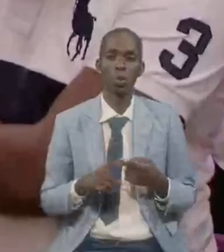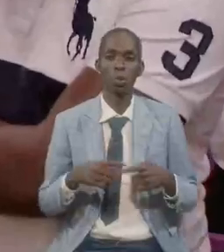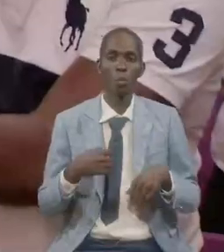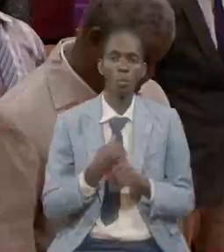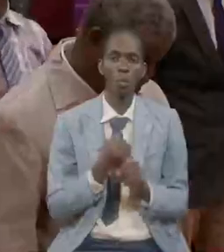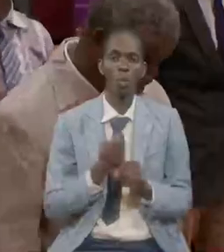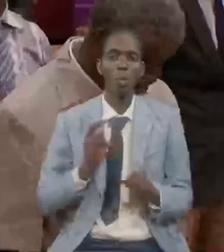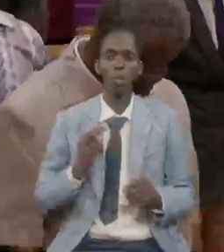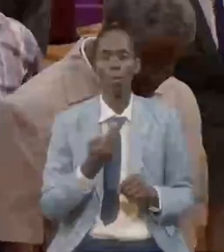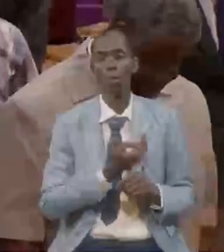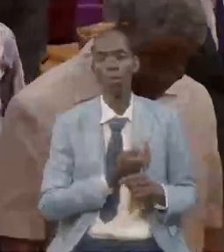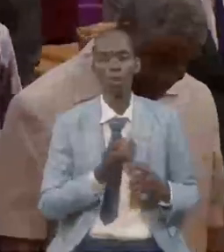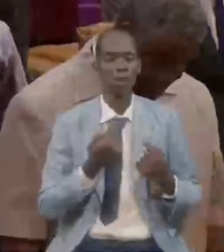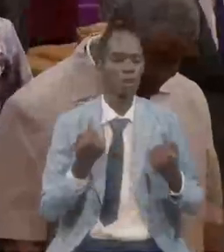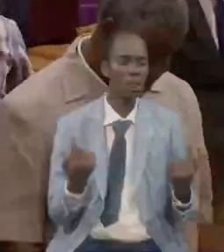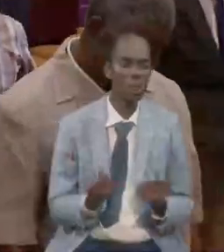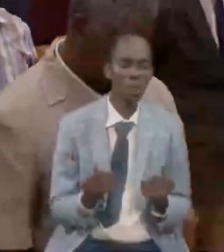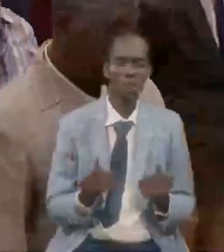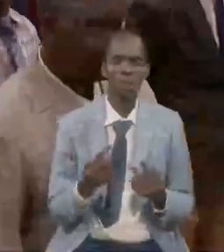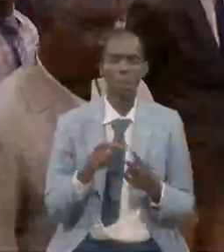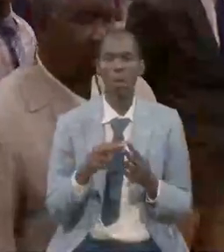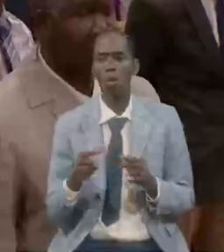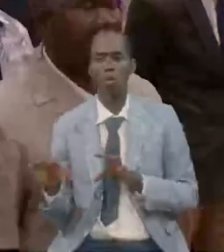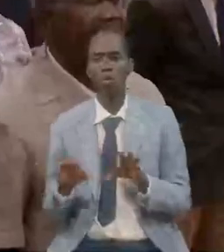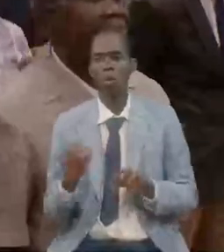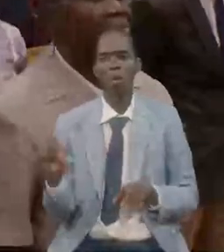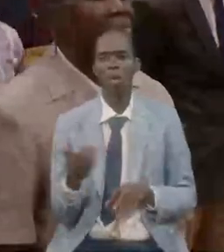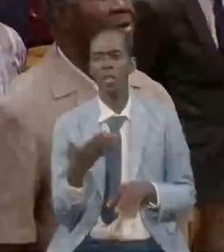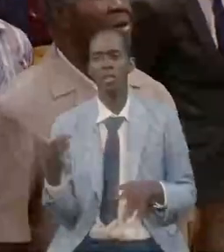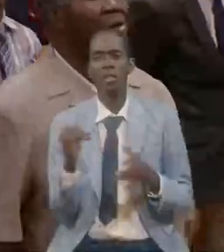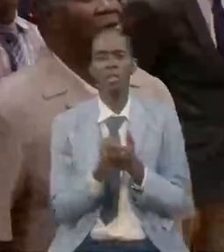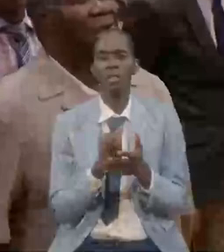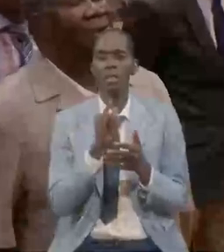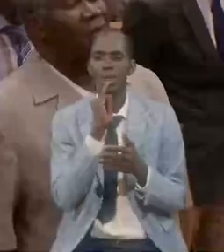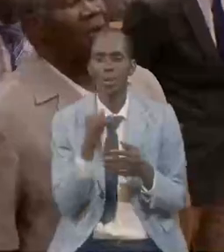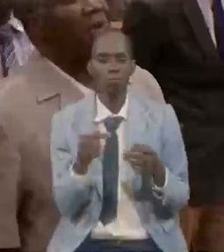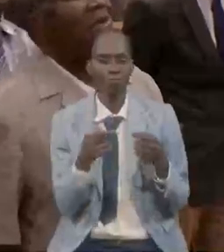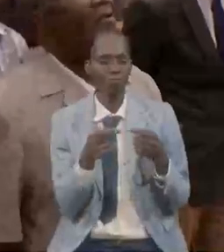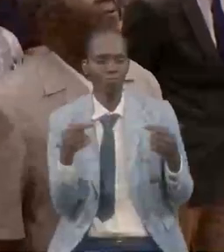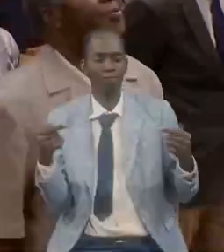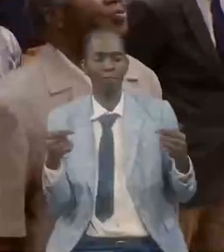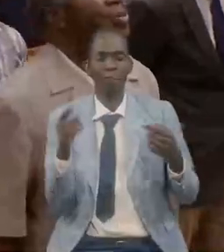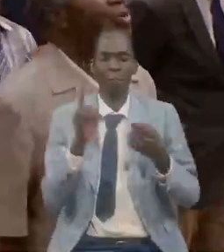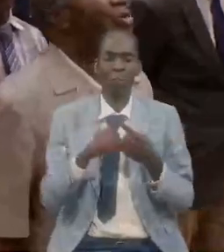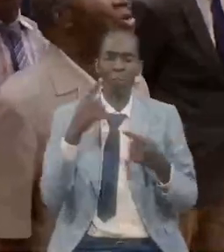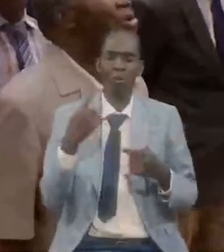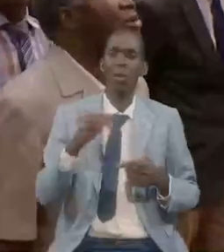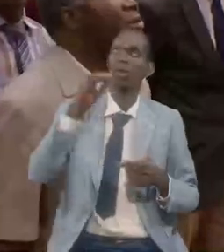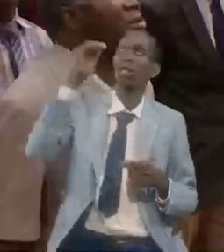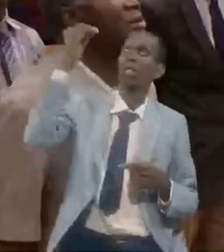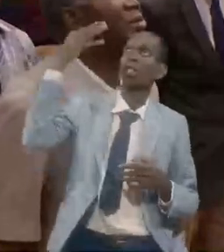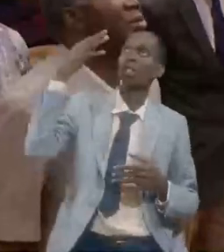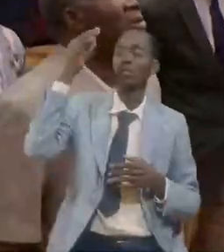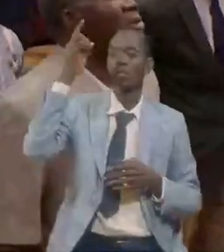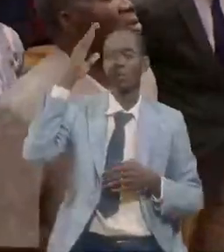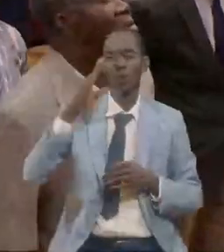de nous faire pécher ou faire quelque chose qui soit contraire à la grâce de Dieu qui